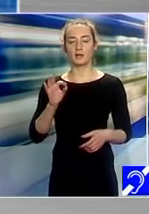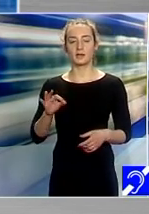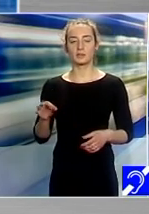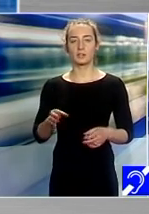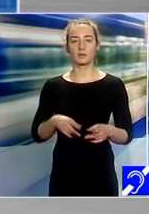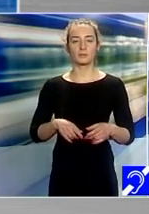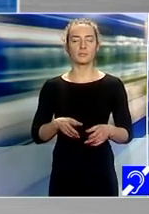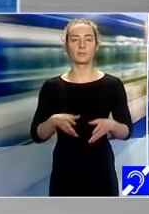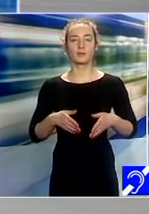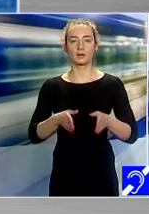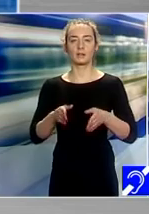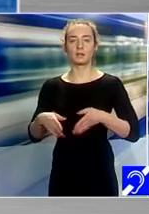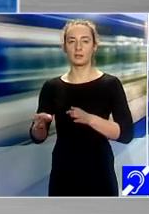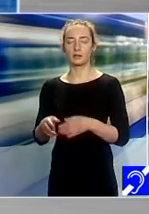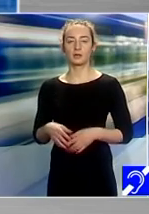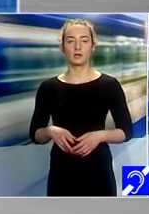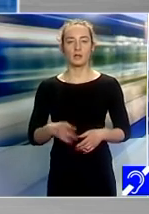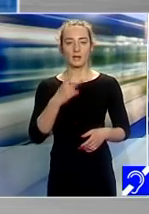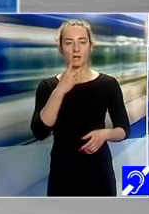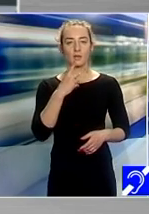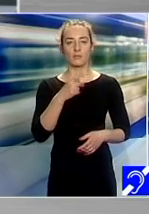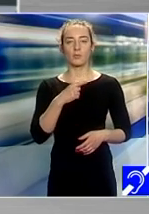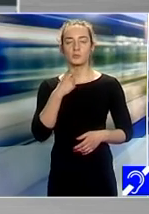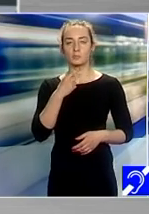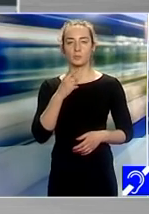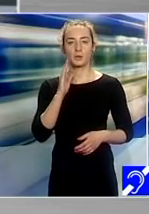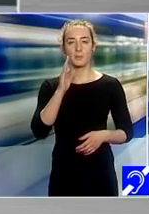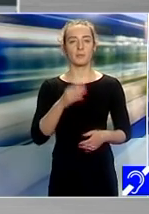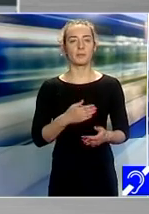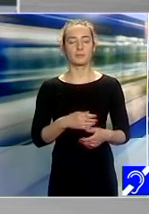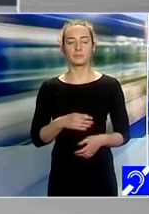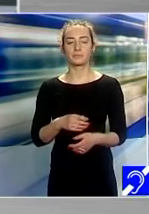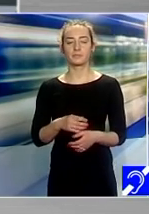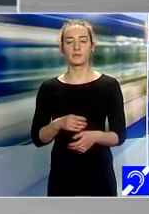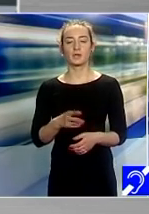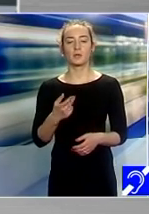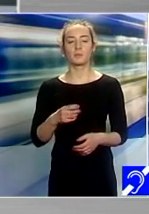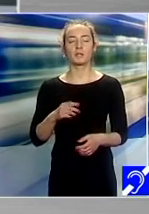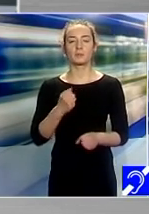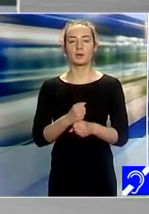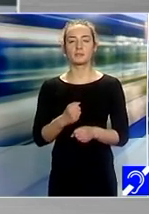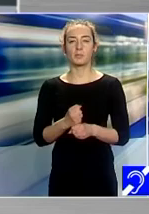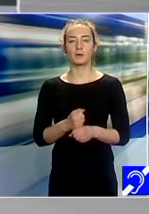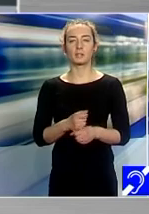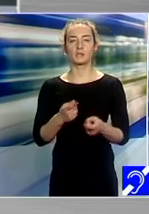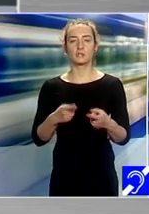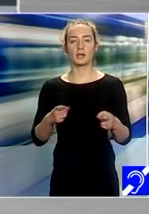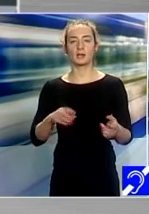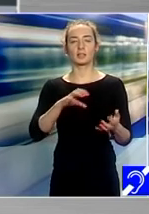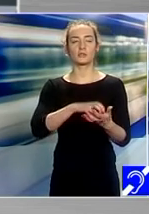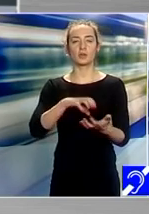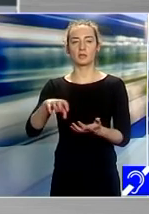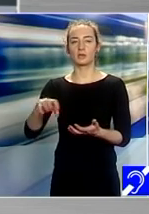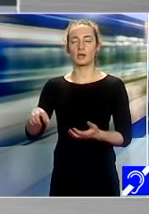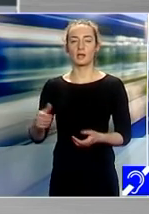căi puțin mai... Le vom sesiza noi aceste probleme și le-am tot sesizat, mai vin din alte părți, pentru că în țară se mai lucrează și în alte centre. Chiar ieri am